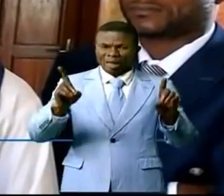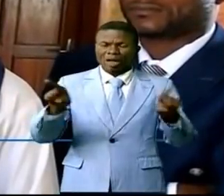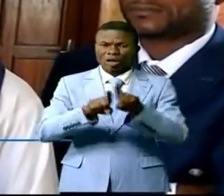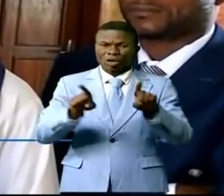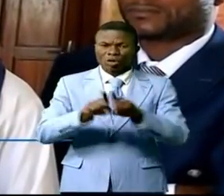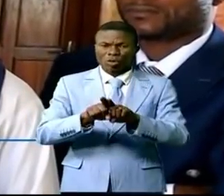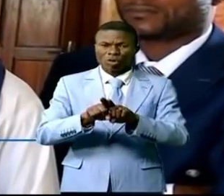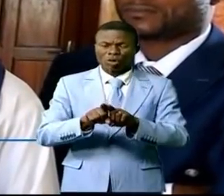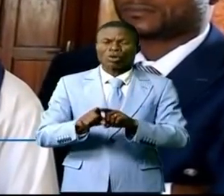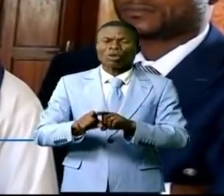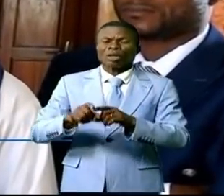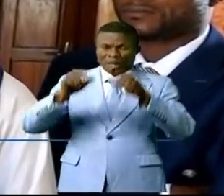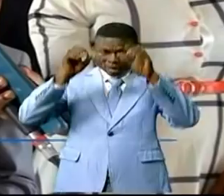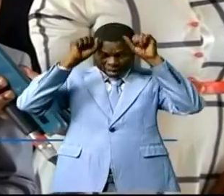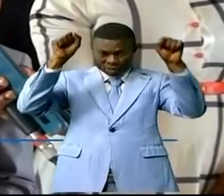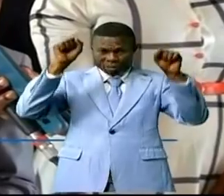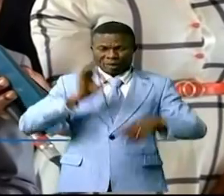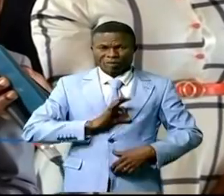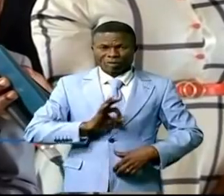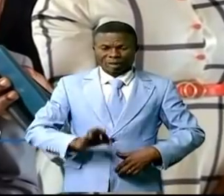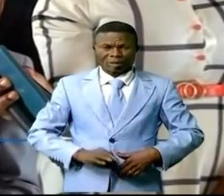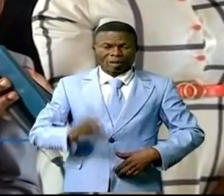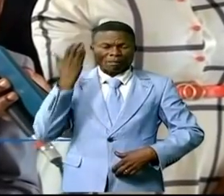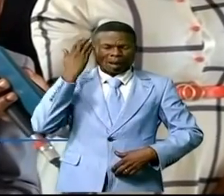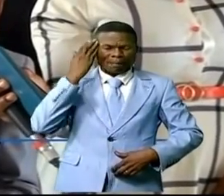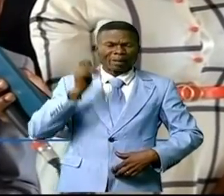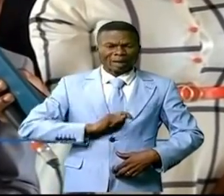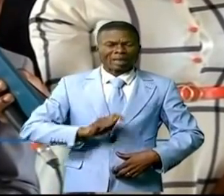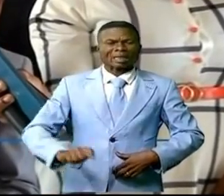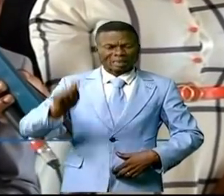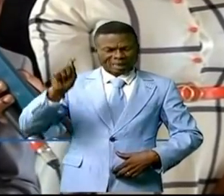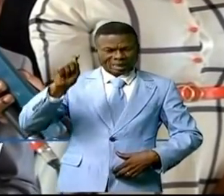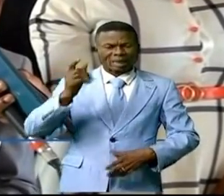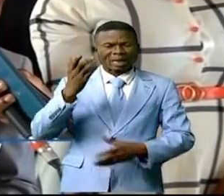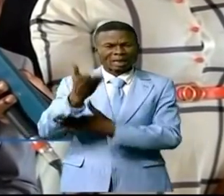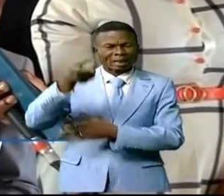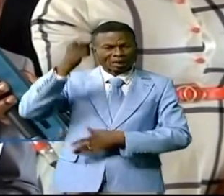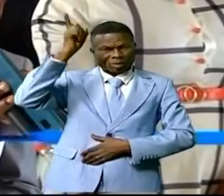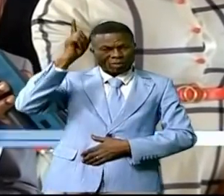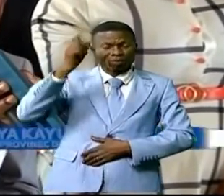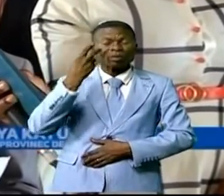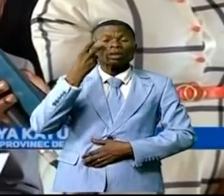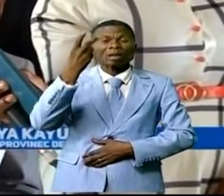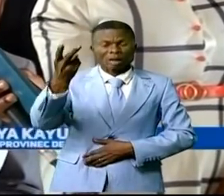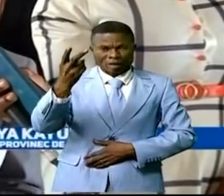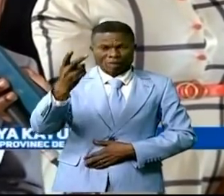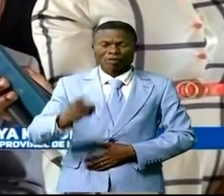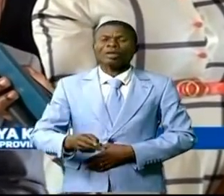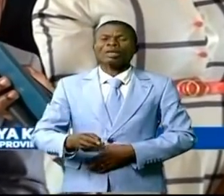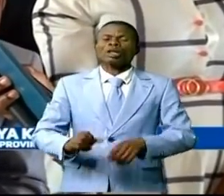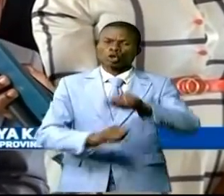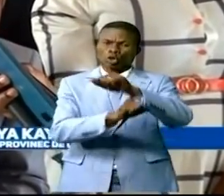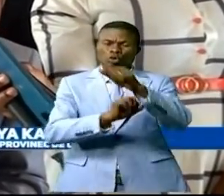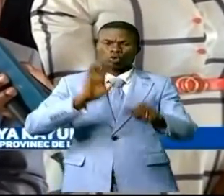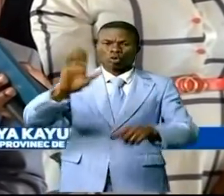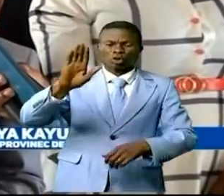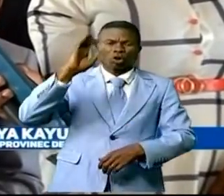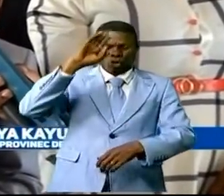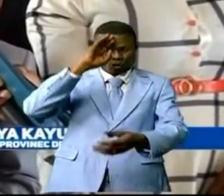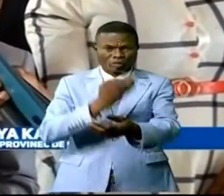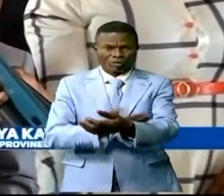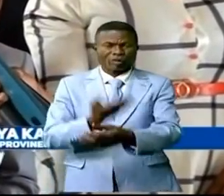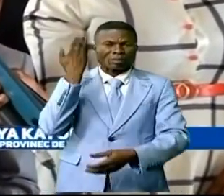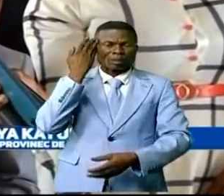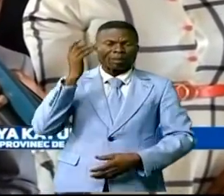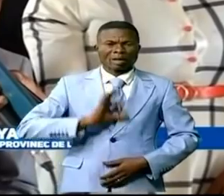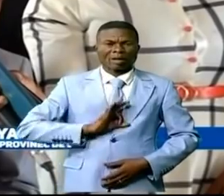sphinx délimités des restes mémoires, M. Étienne Tshisekedi Wamulumba, dont la vision est conduite par son Excellence Félix Tshisekedi